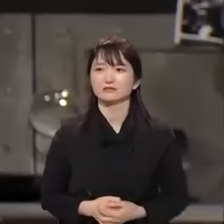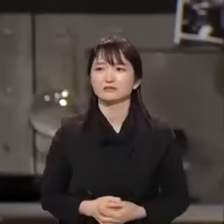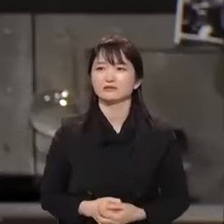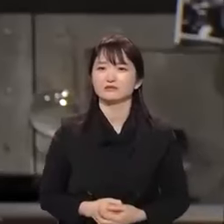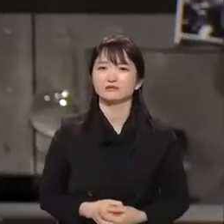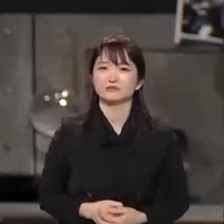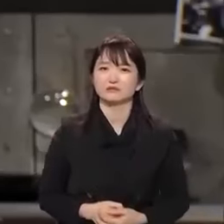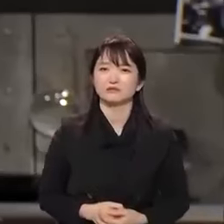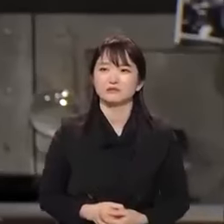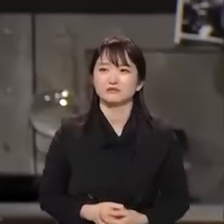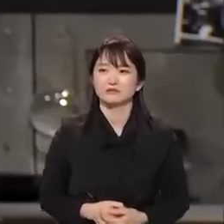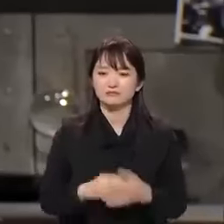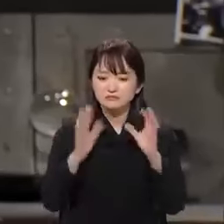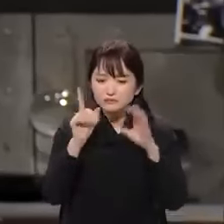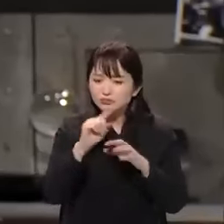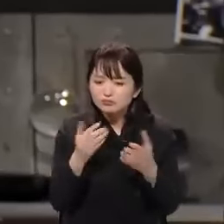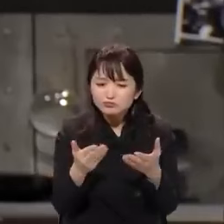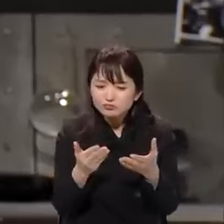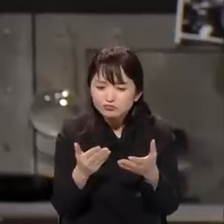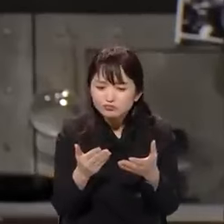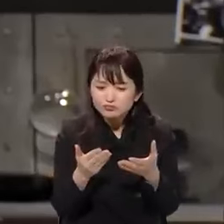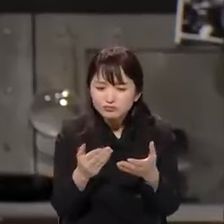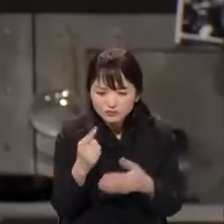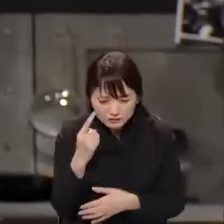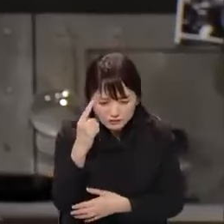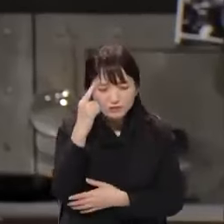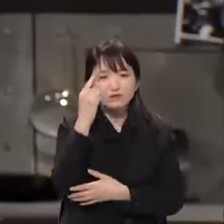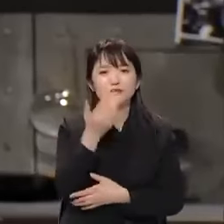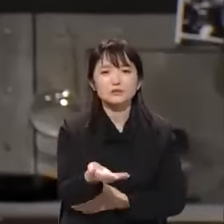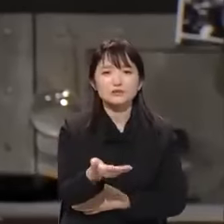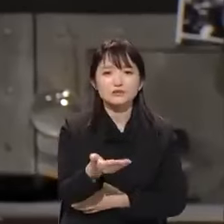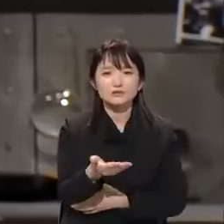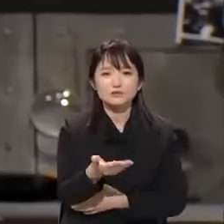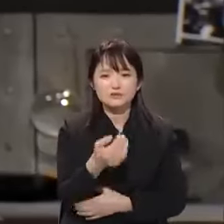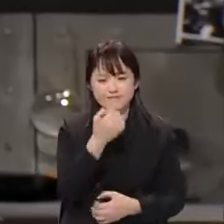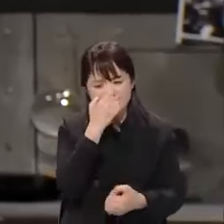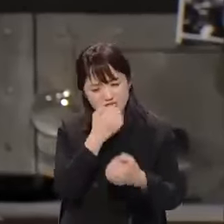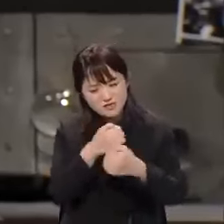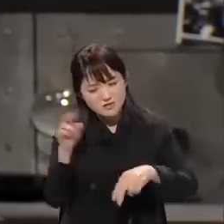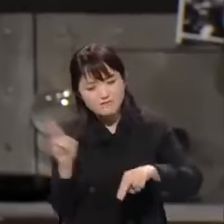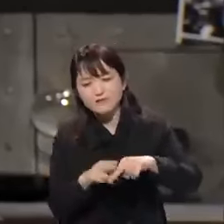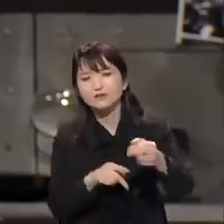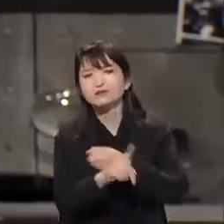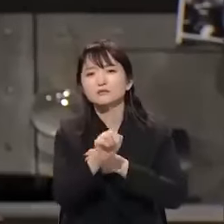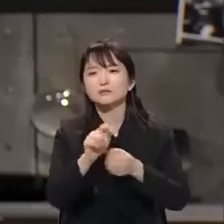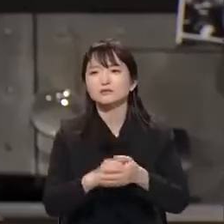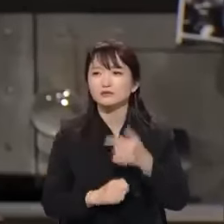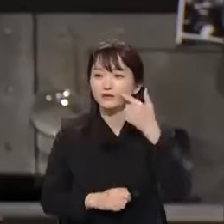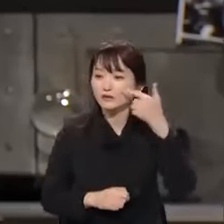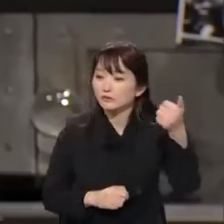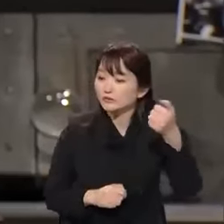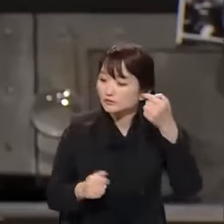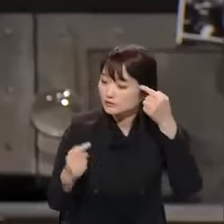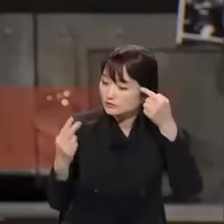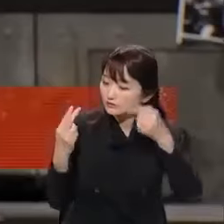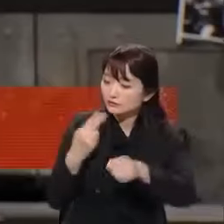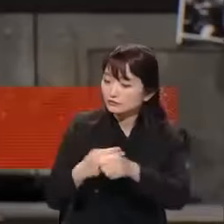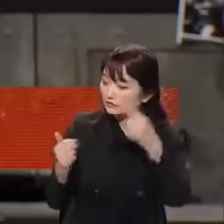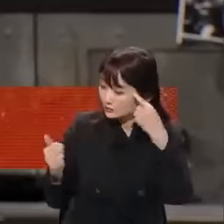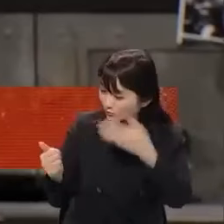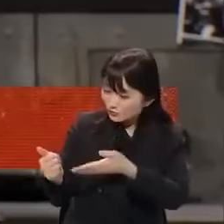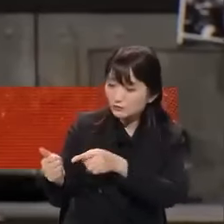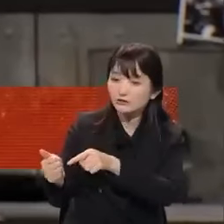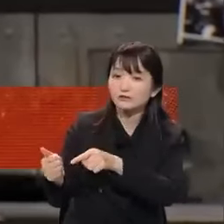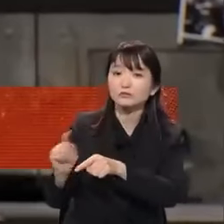무슨 일을 하면 어떤 깨달음을 주기 위해서 이렇게까지 때려야 했을까요? 이 아버님도 물어봤답니다. 무슨